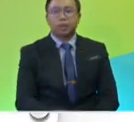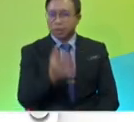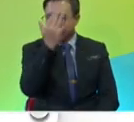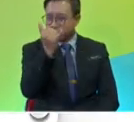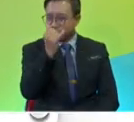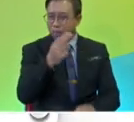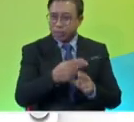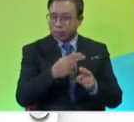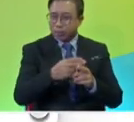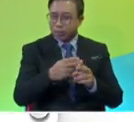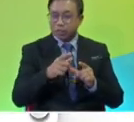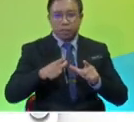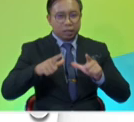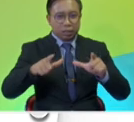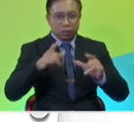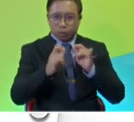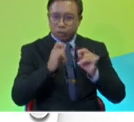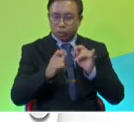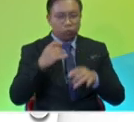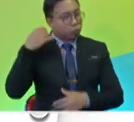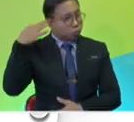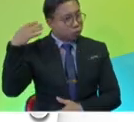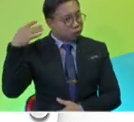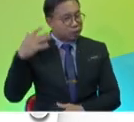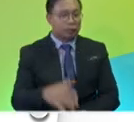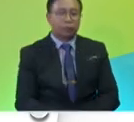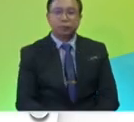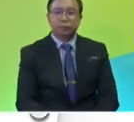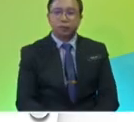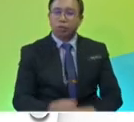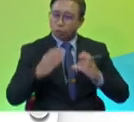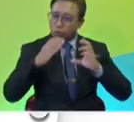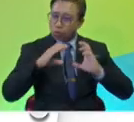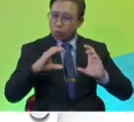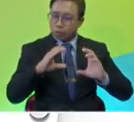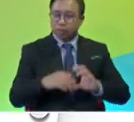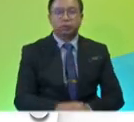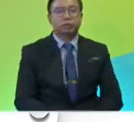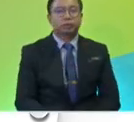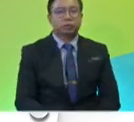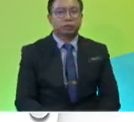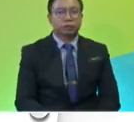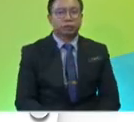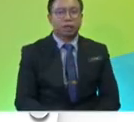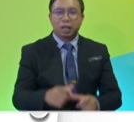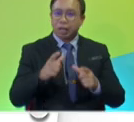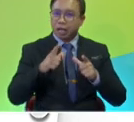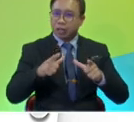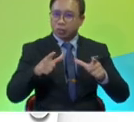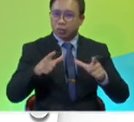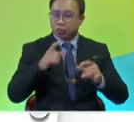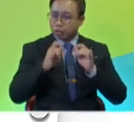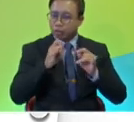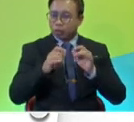dinamakan kayu tiktok sebab bunyi dia Irfan bunyi dia bunyi dia Cuba iffan boleh Cuba juga kayu tiktok sebab kita boleh